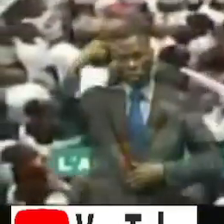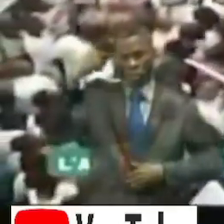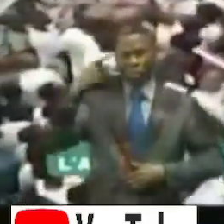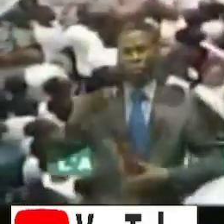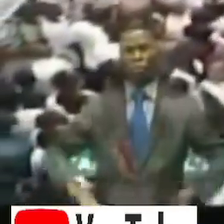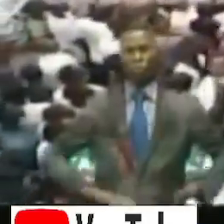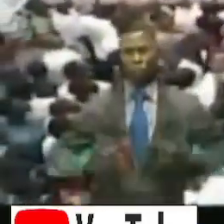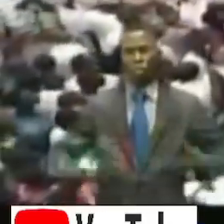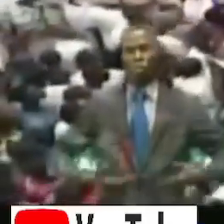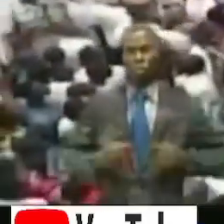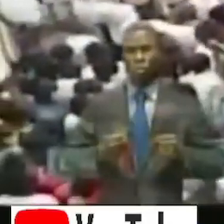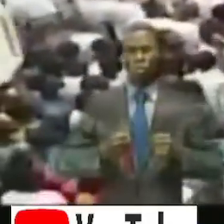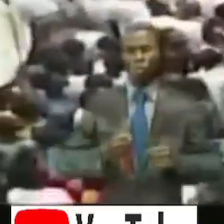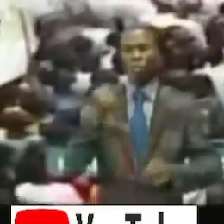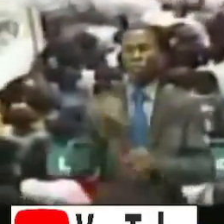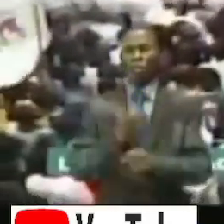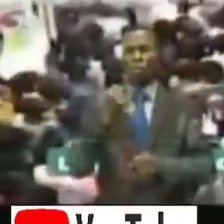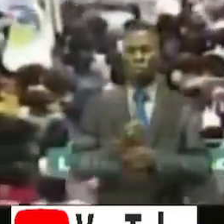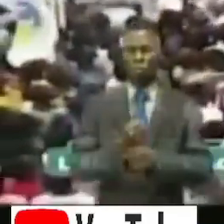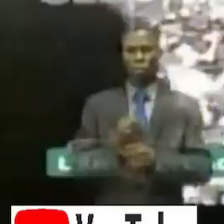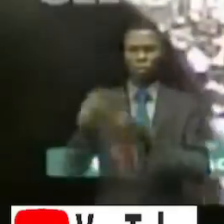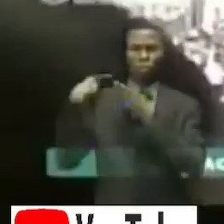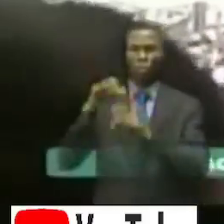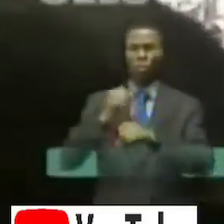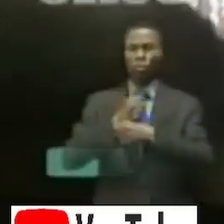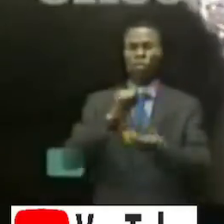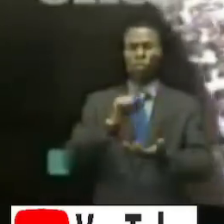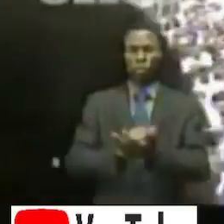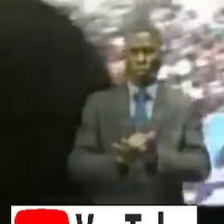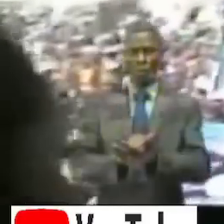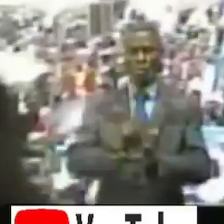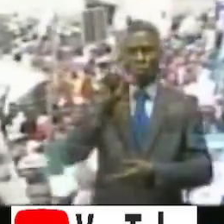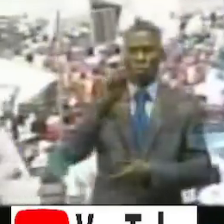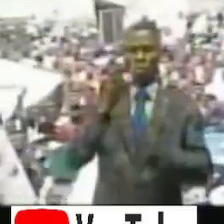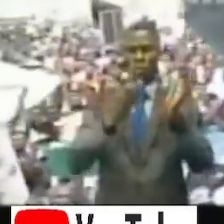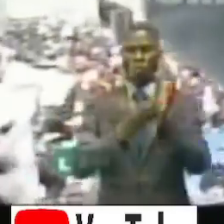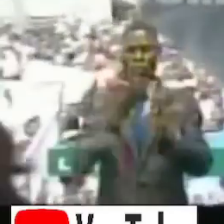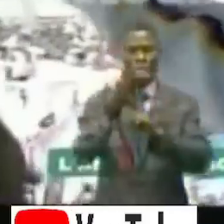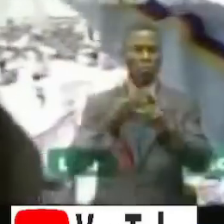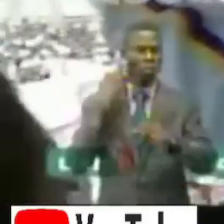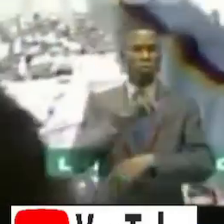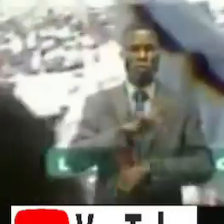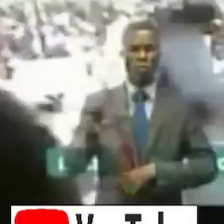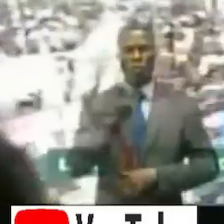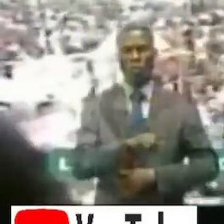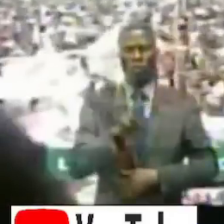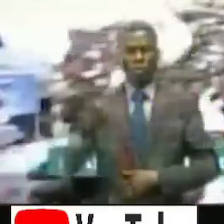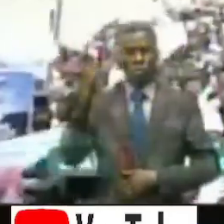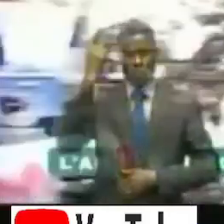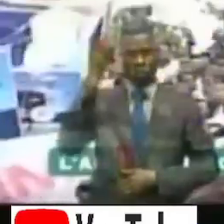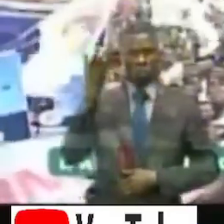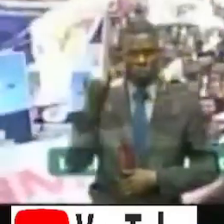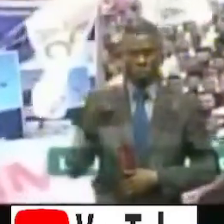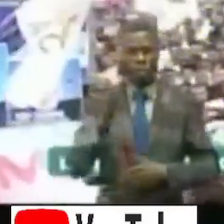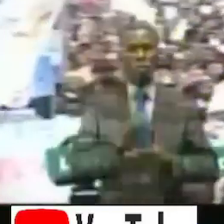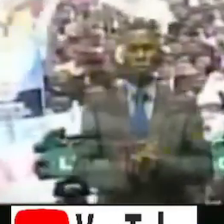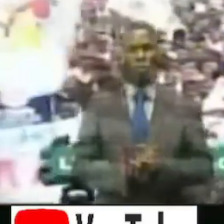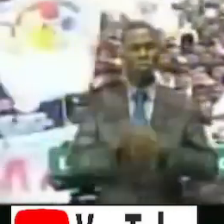saluer les efforts consentis depuis sa création le 28 mai 2022 à Kinshasa.